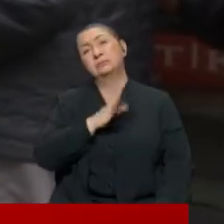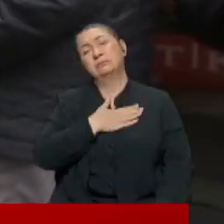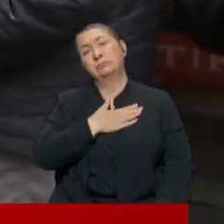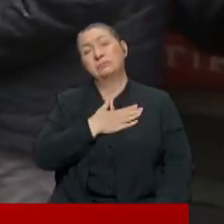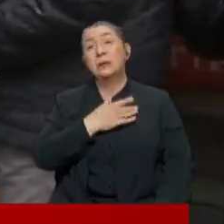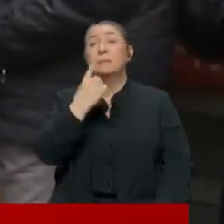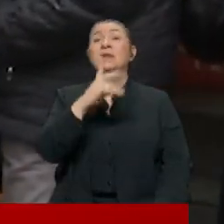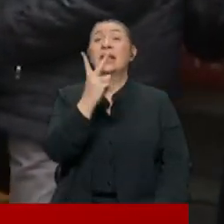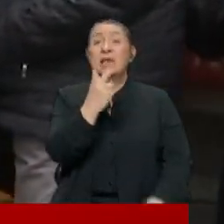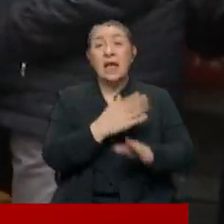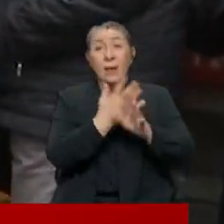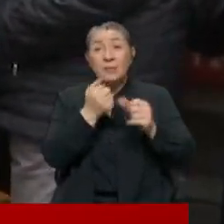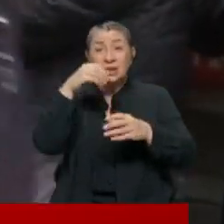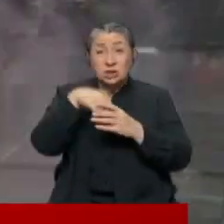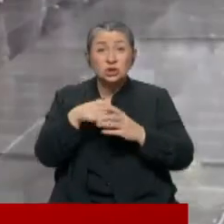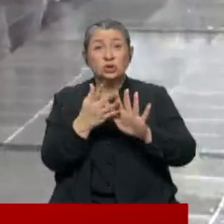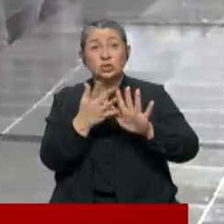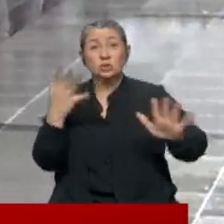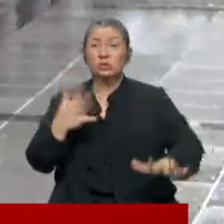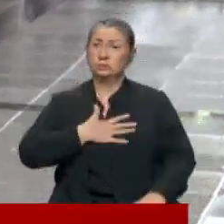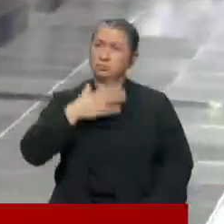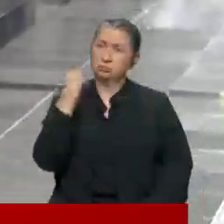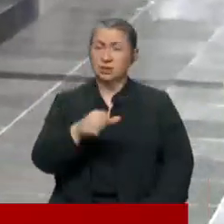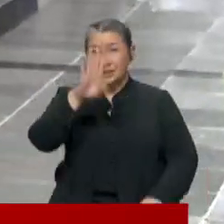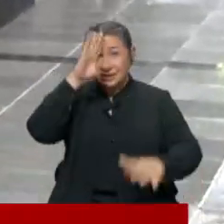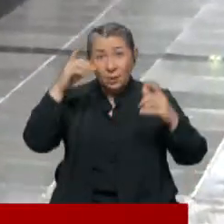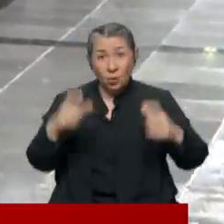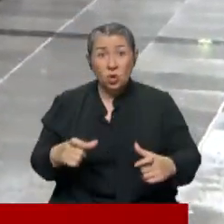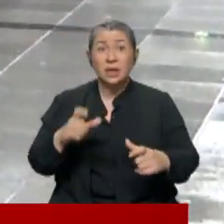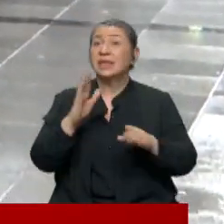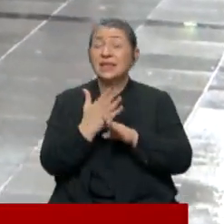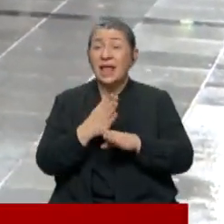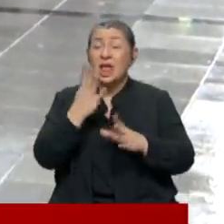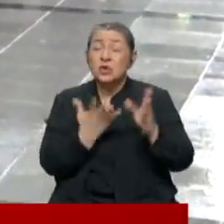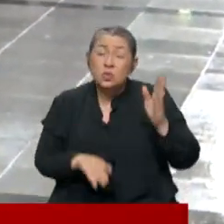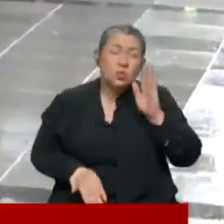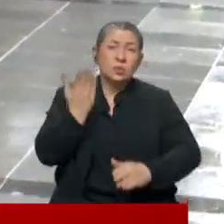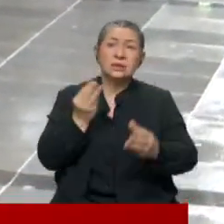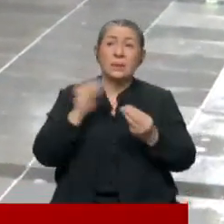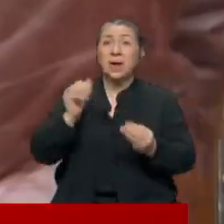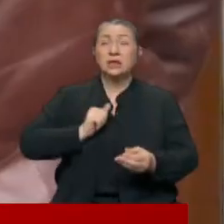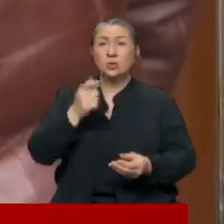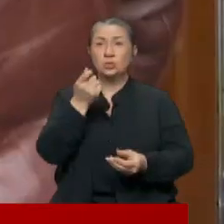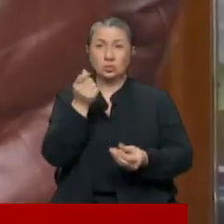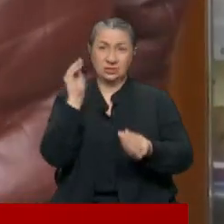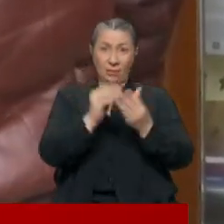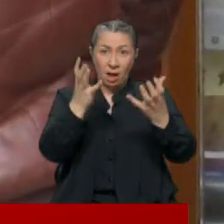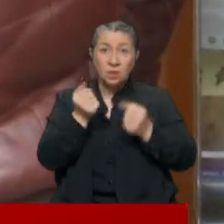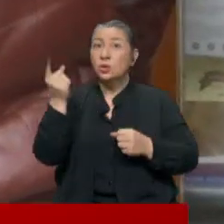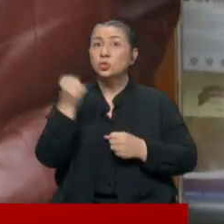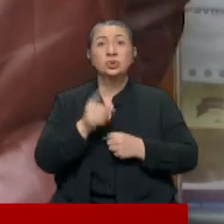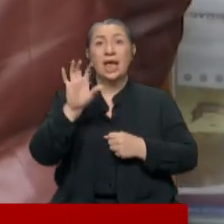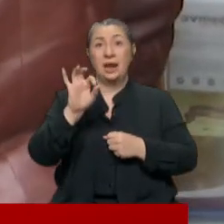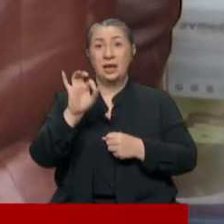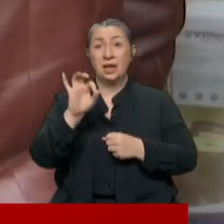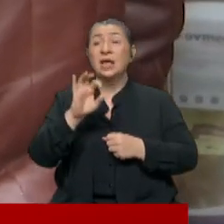Bir yerine iki ekmek alabilmek için kuyruğu gözde alıyor İstanbullu. Çünkü en yüksek zammı asgari ücretle almıştı. Oranı